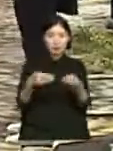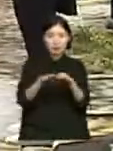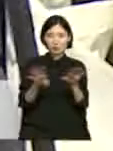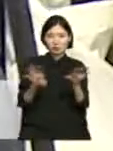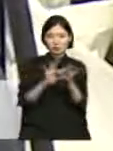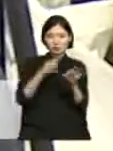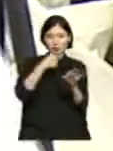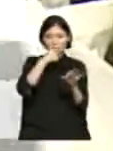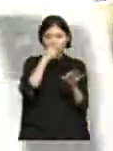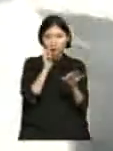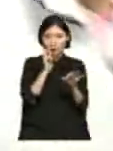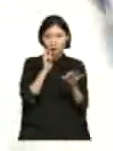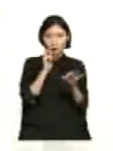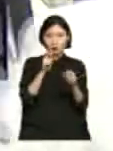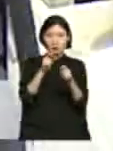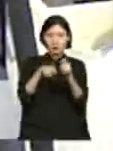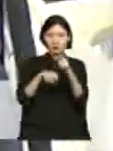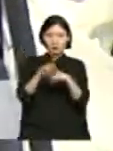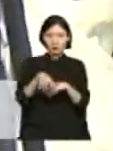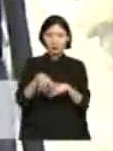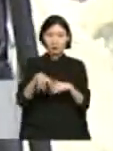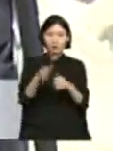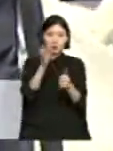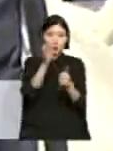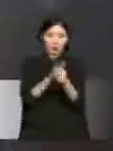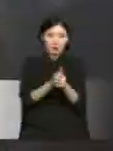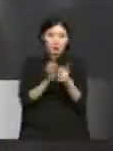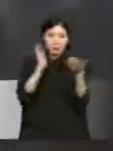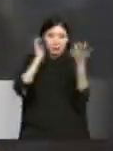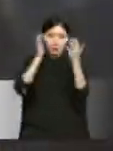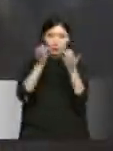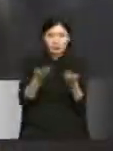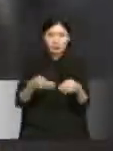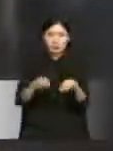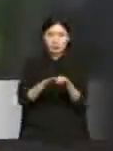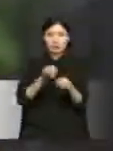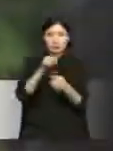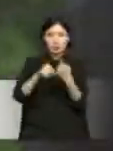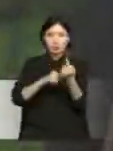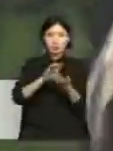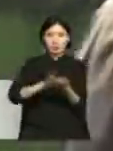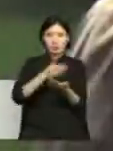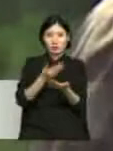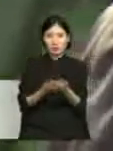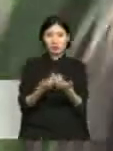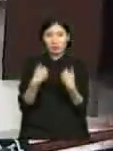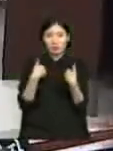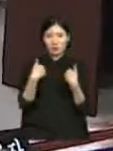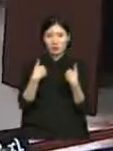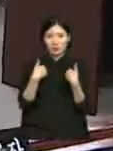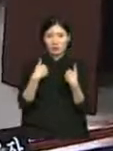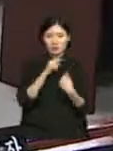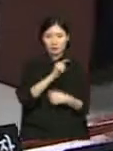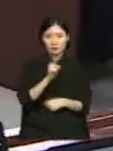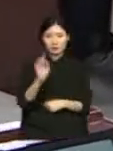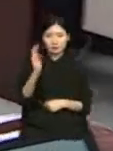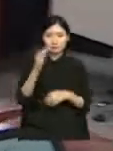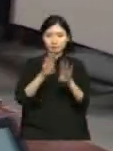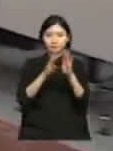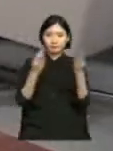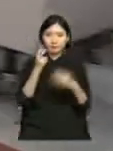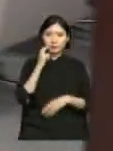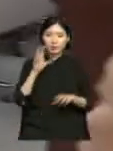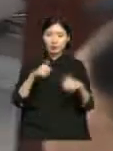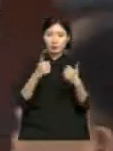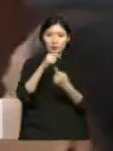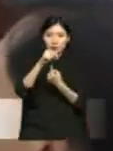부족한데다 직영 과 위탁 또 군 제대 시설 관리 측면에서 개선이 필요하다는 지적이 이어져 왔습니다 최근 열린 송파구